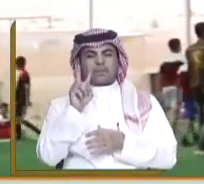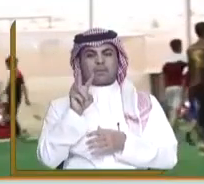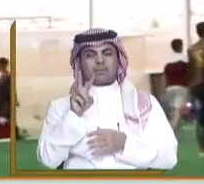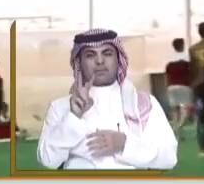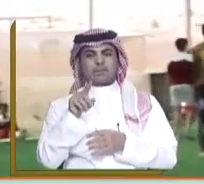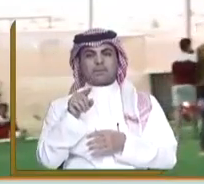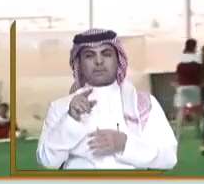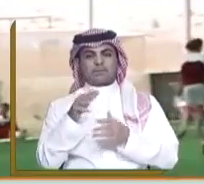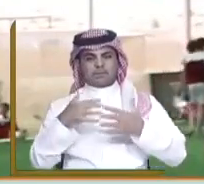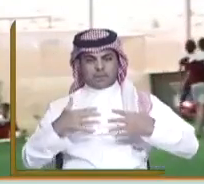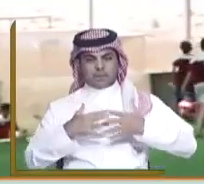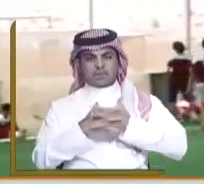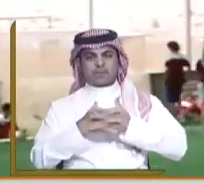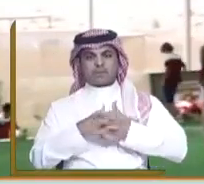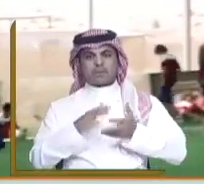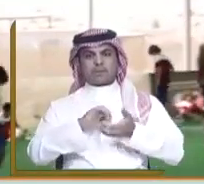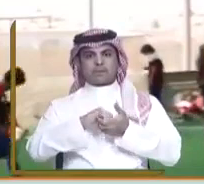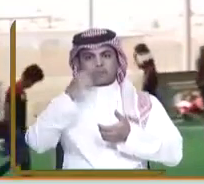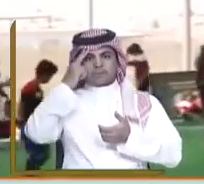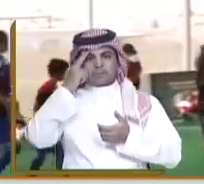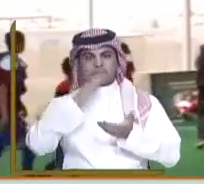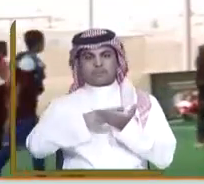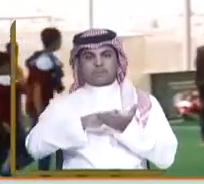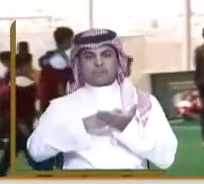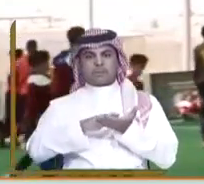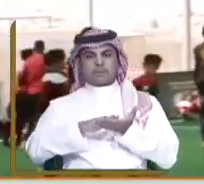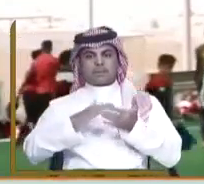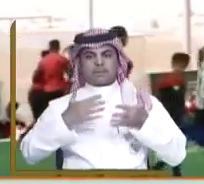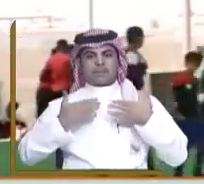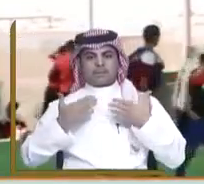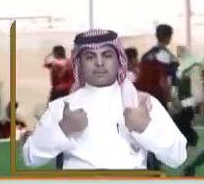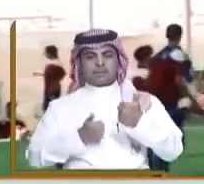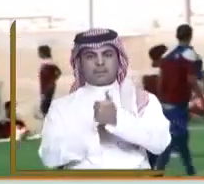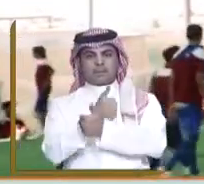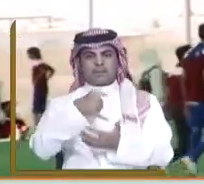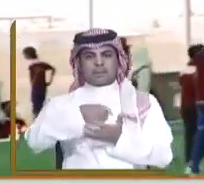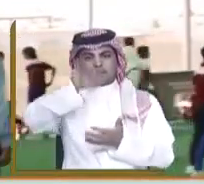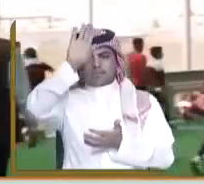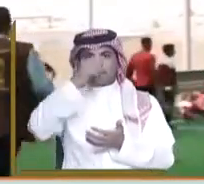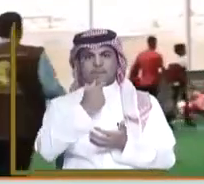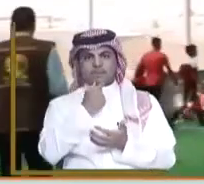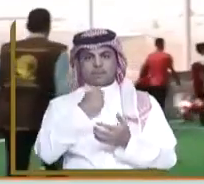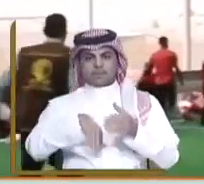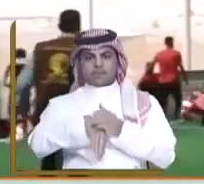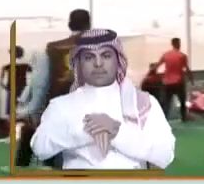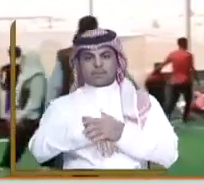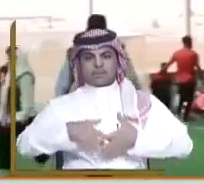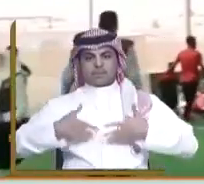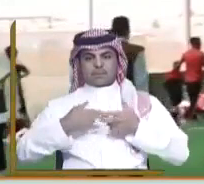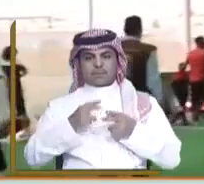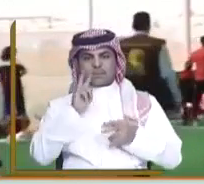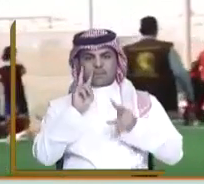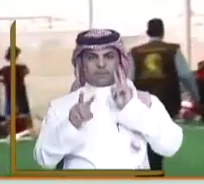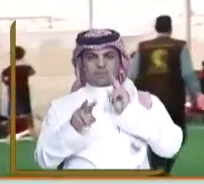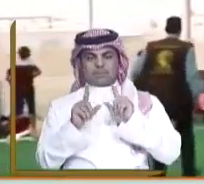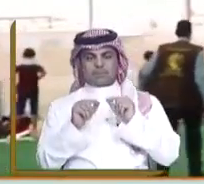التواجد الاتحاد السعودي لكره القدم داخل مخيم الزعتري بالتعاون مع مركز الملك سلمان حقيقه يعني عم نشهد